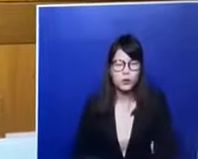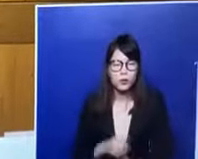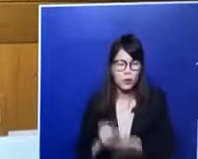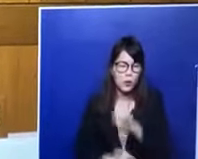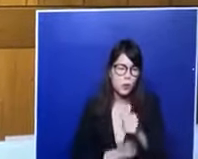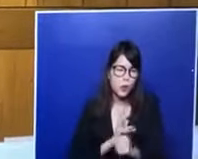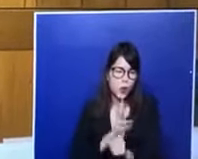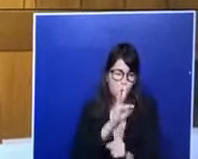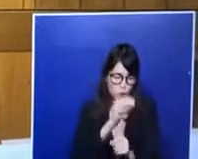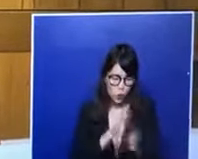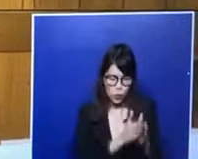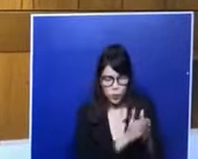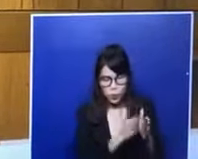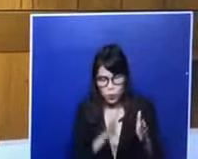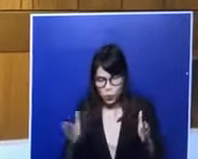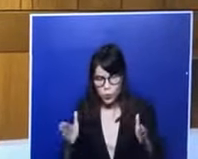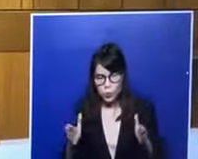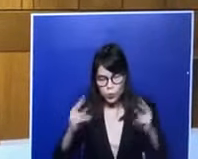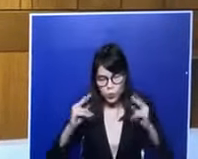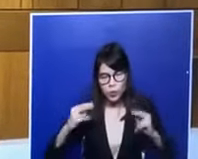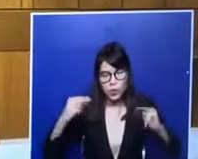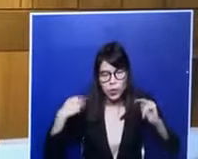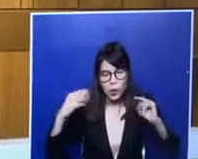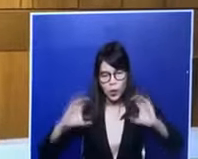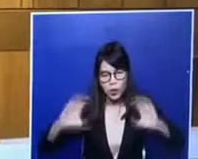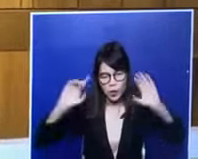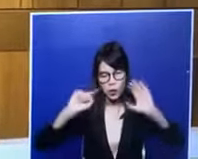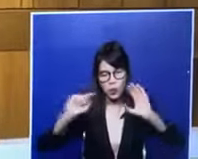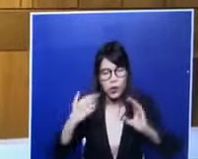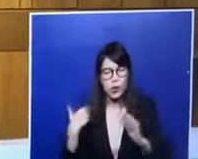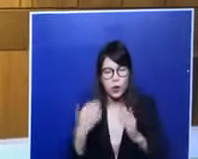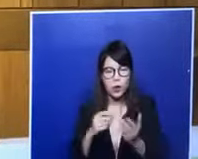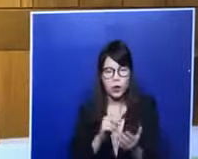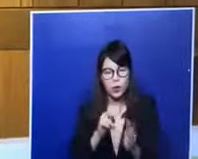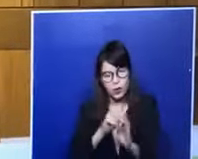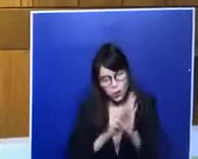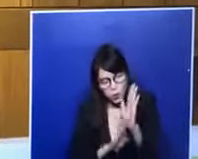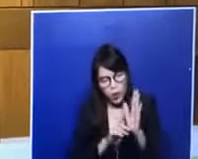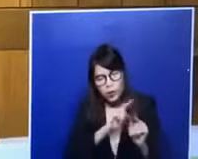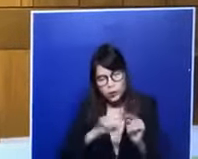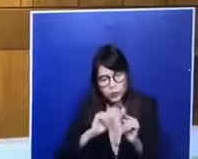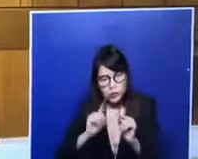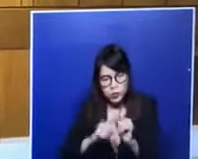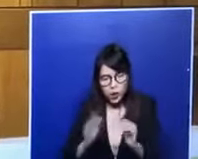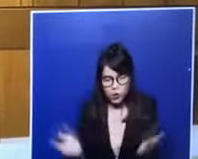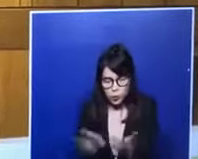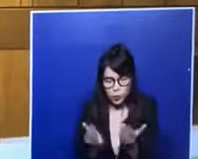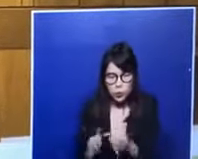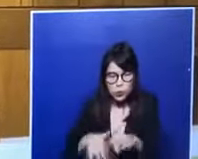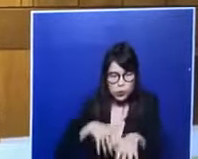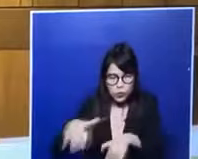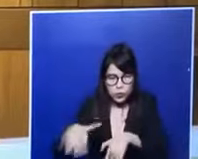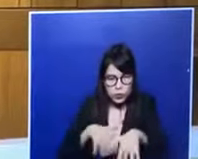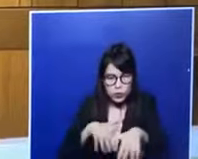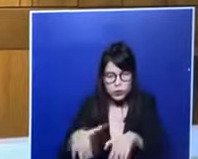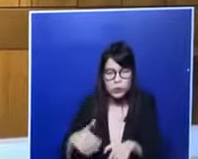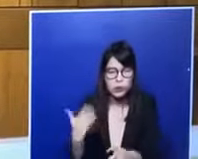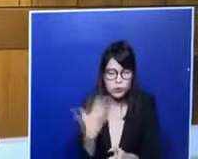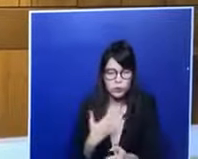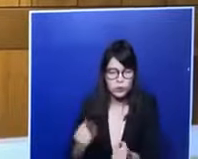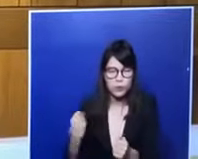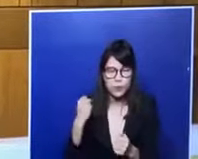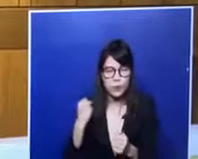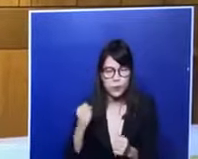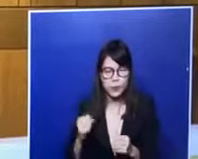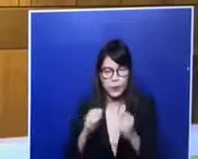2560เป็นต้นมารัฐบาลได้นโยบายต่างๆเพื่อสนับสนุนให้เกิดกระบวนการดังกล่าวสนับสนุนให้ประชาชนเกิดการตื่นตัวต่อการไม่ทนต่อ